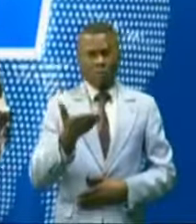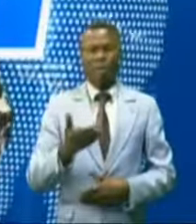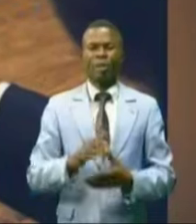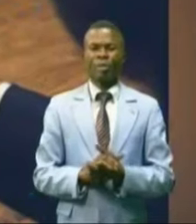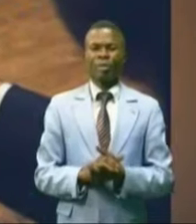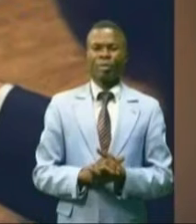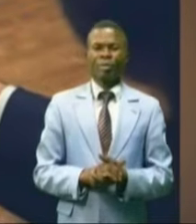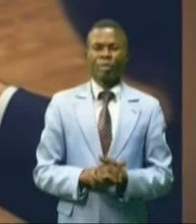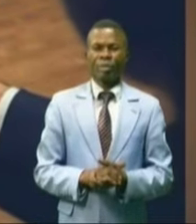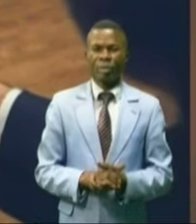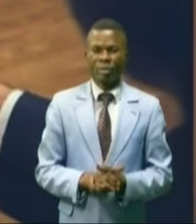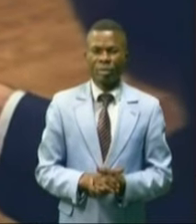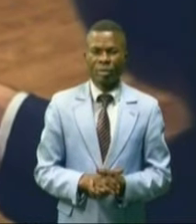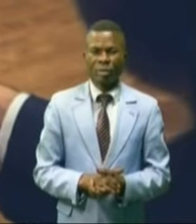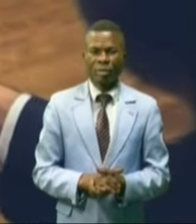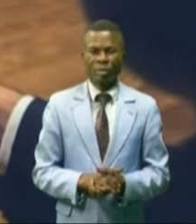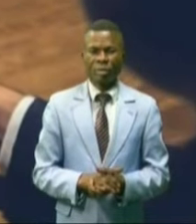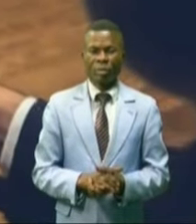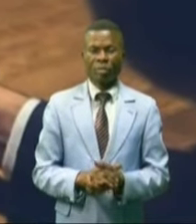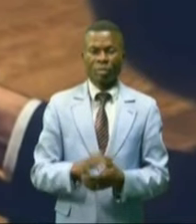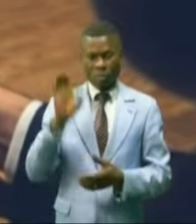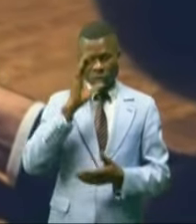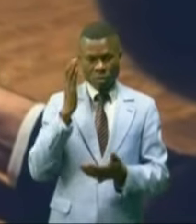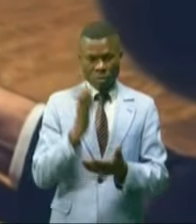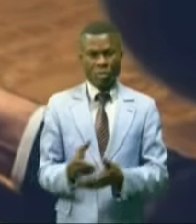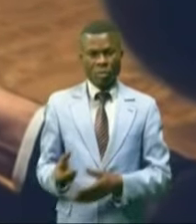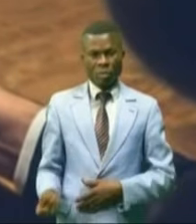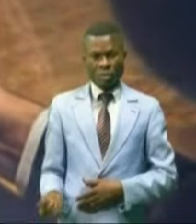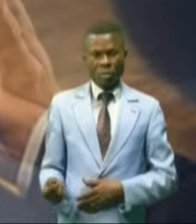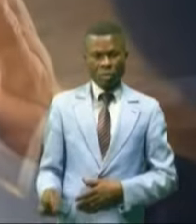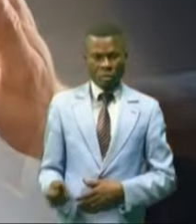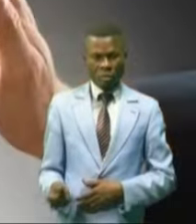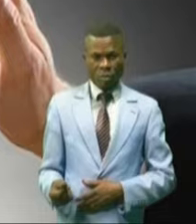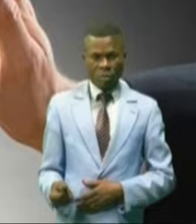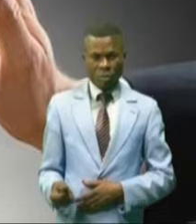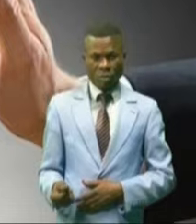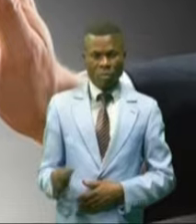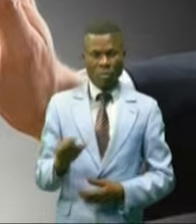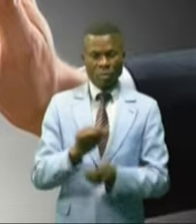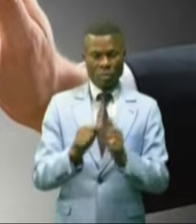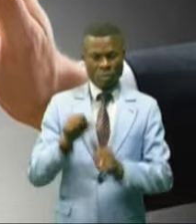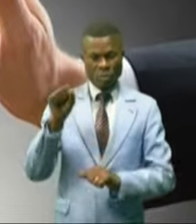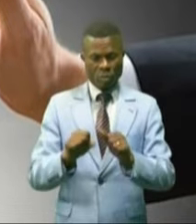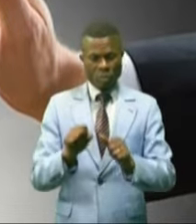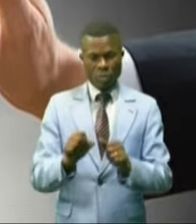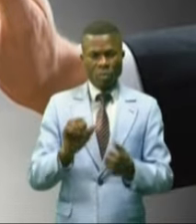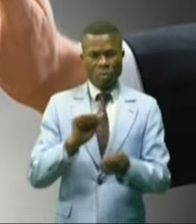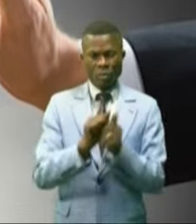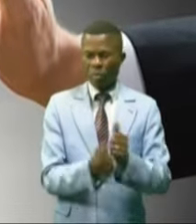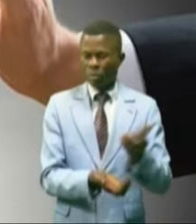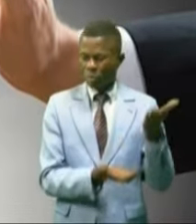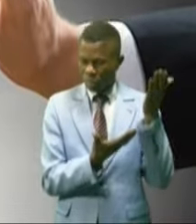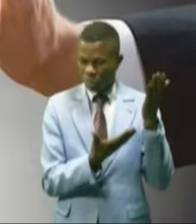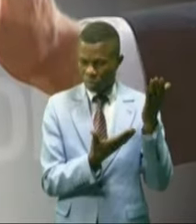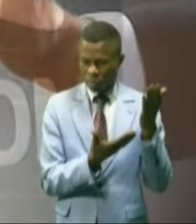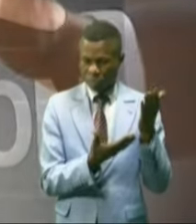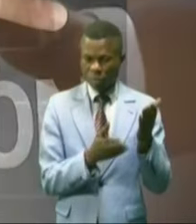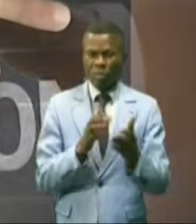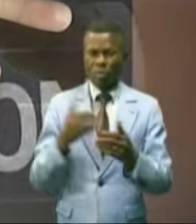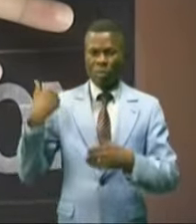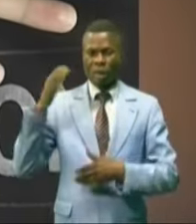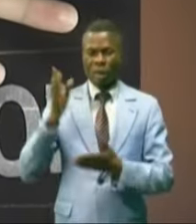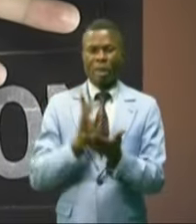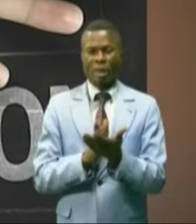détail. La lutte contre la corruption, maillon essentiel pour asseoir les principes d'un état de droit en